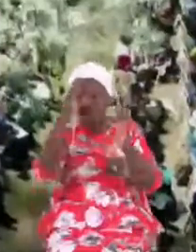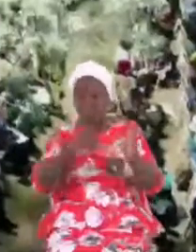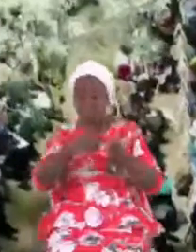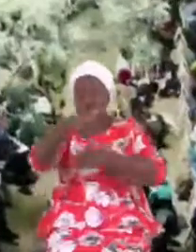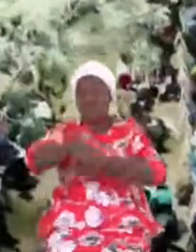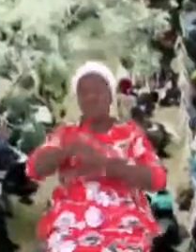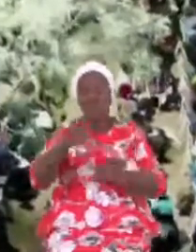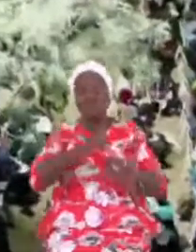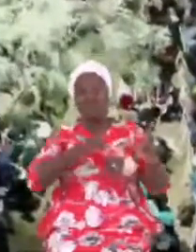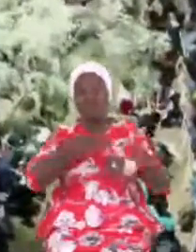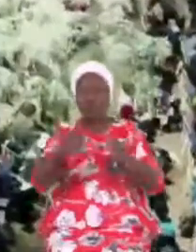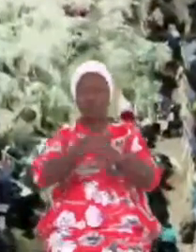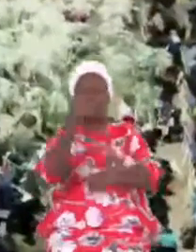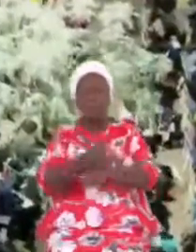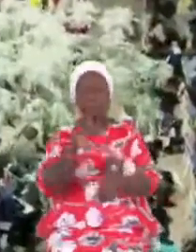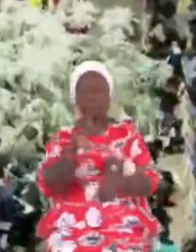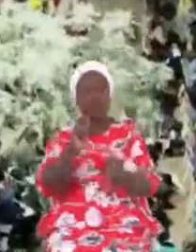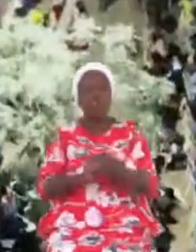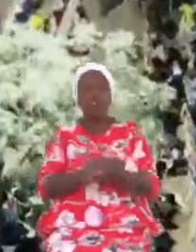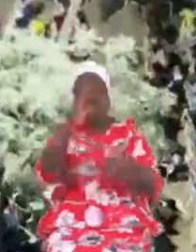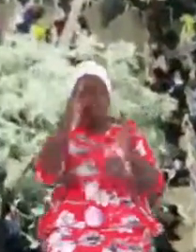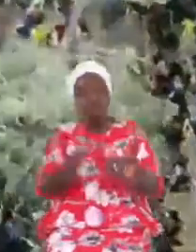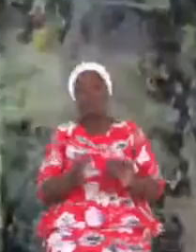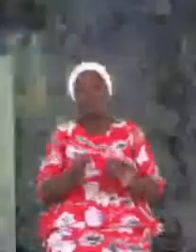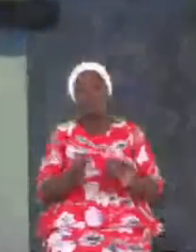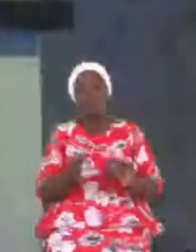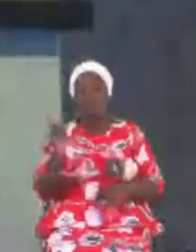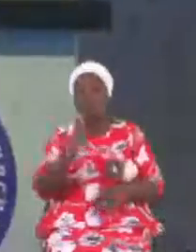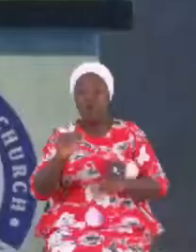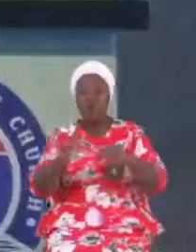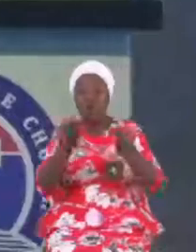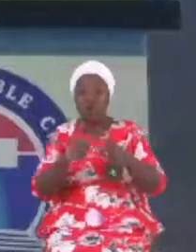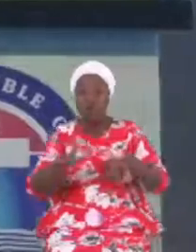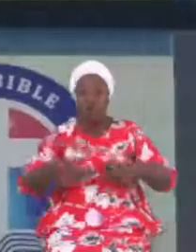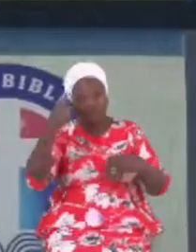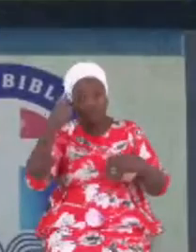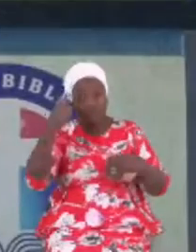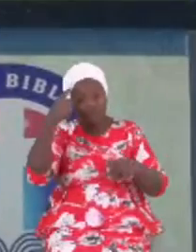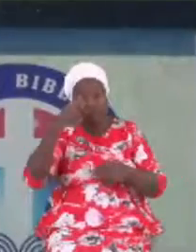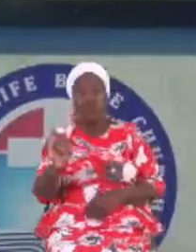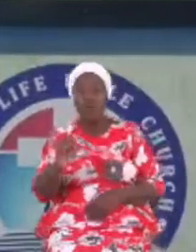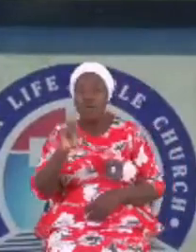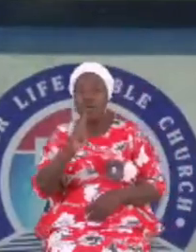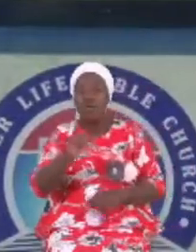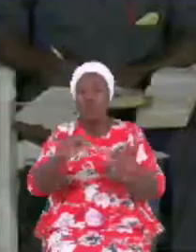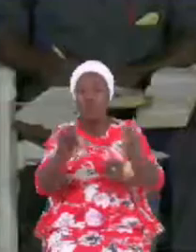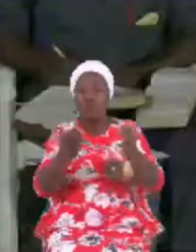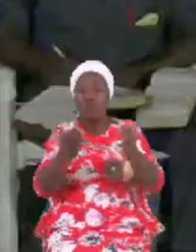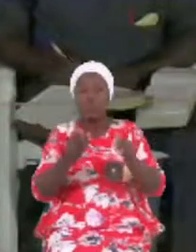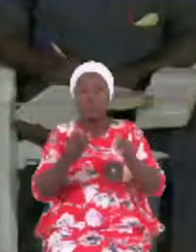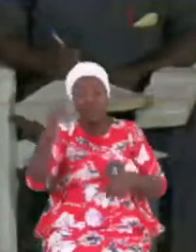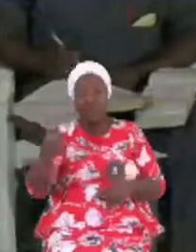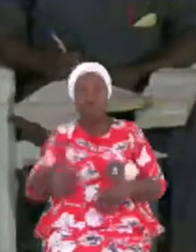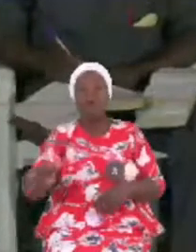le Seigneur va confirmer cette décision. Où veux-tu vivre pour l'éternité? J'ai dit, où veux-tu vivre pour